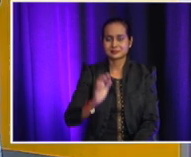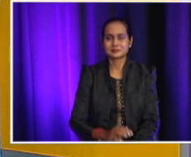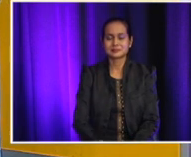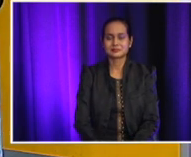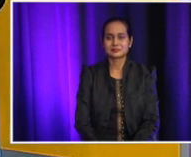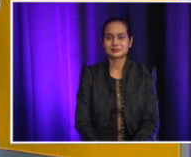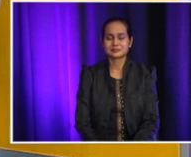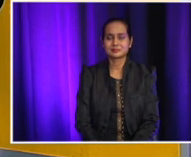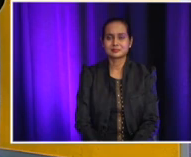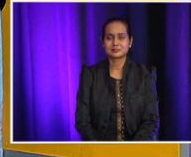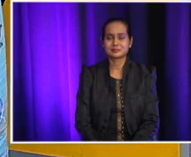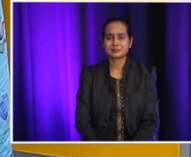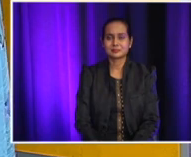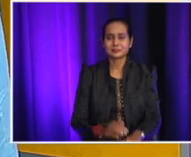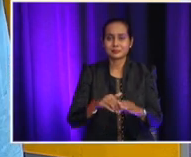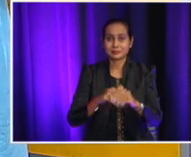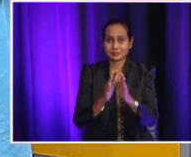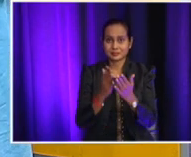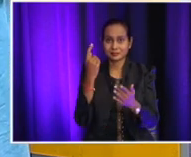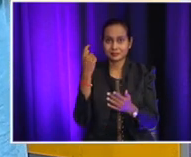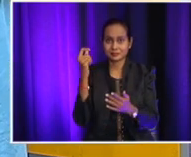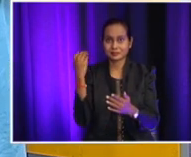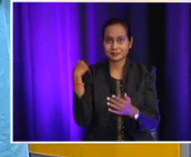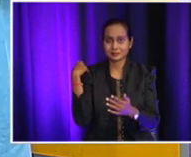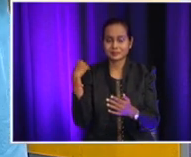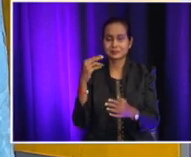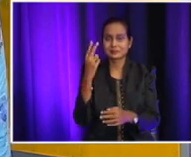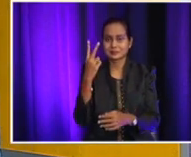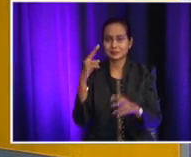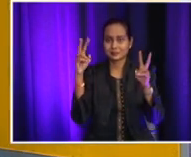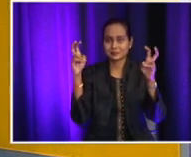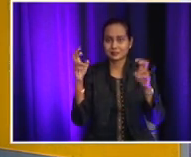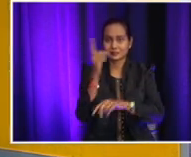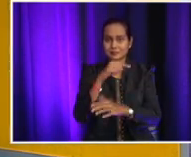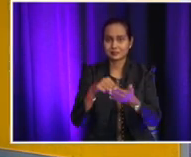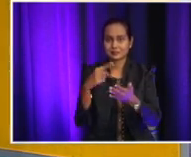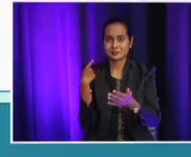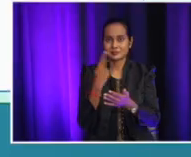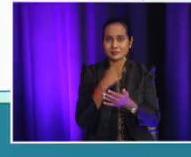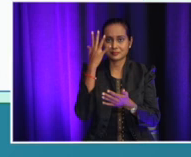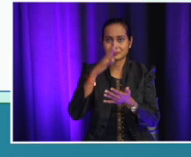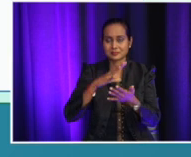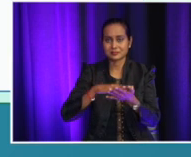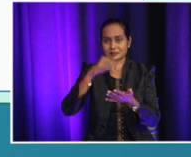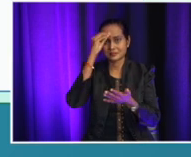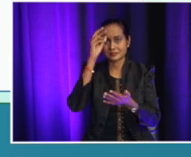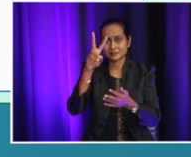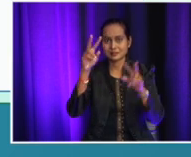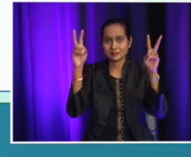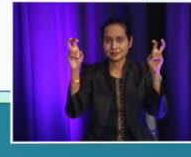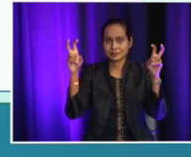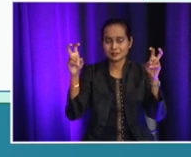di dalamnya ada tajuk duit taco ya hari ini kita akan belajar dua tajo yaitu